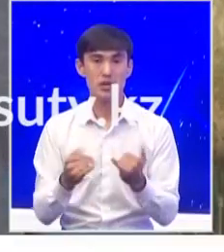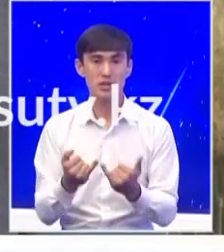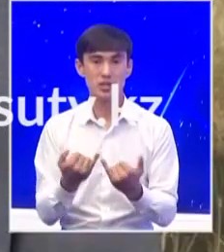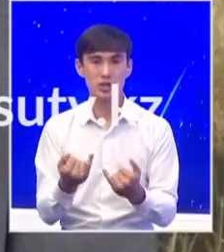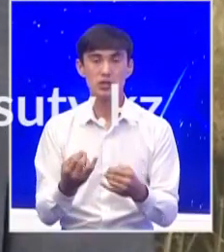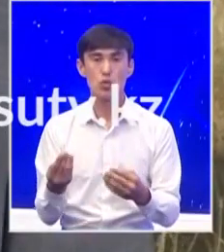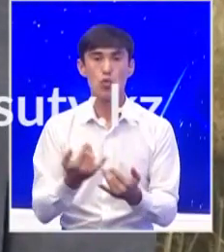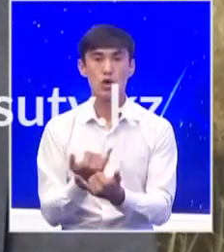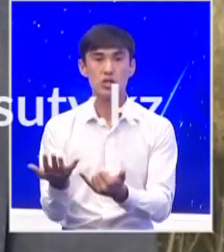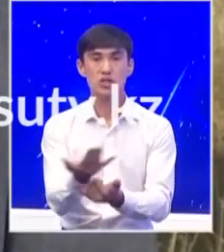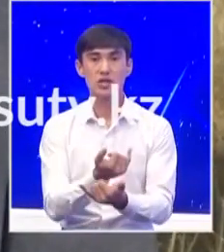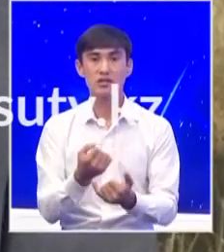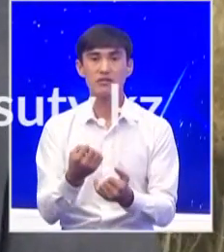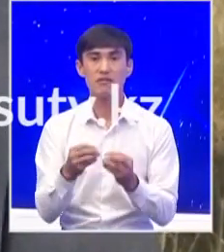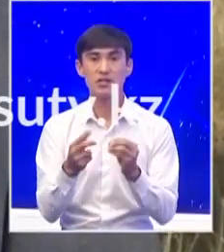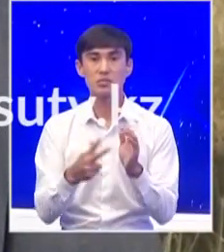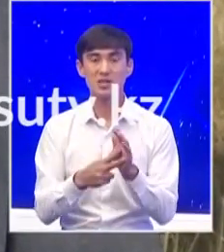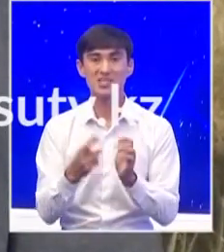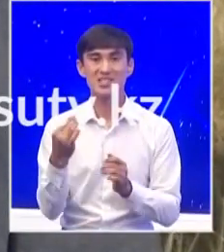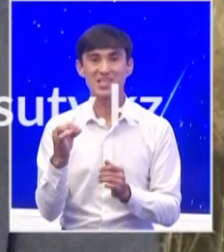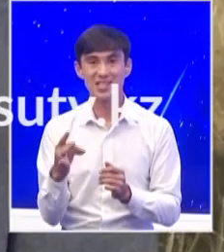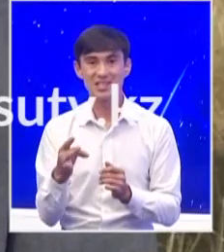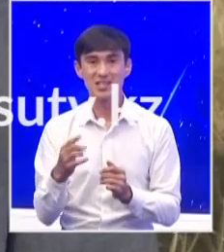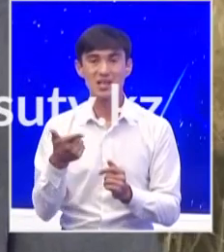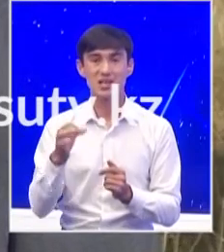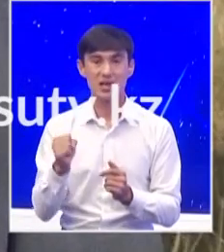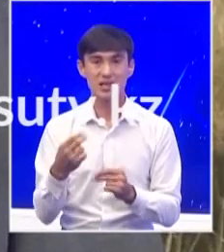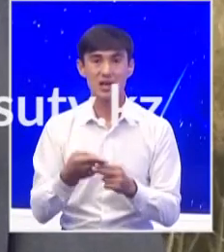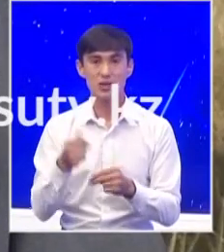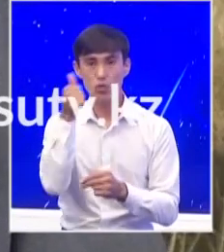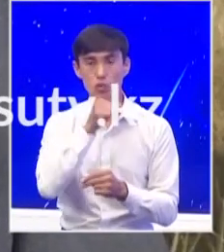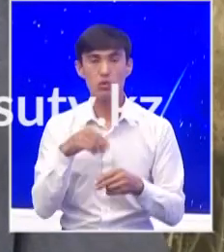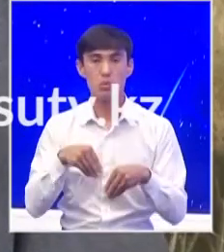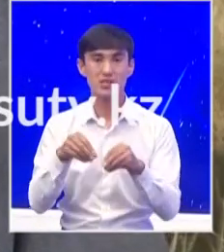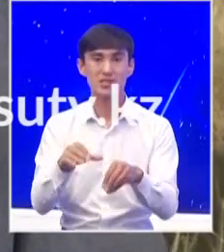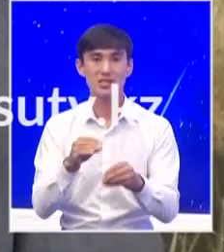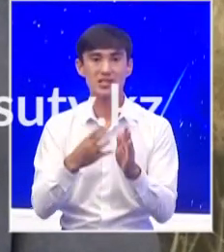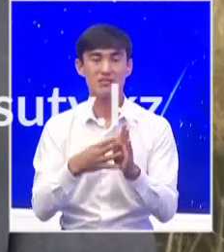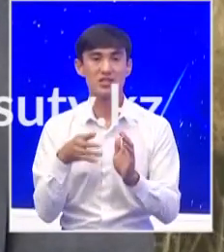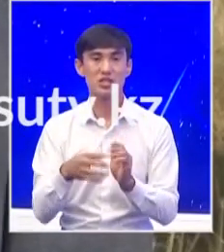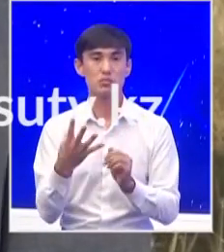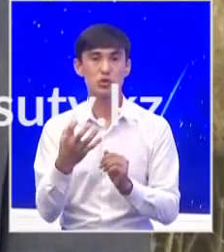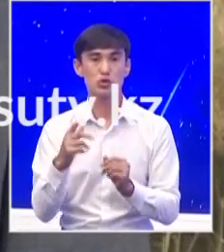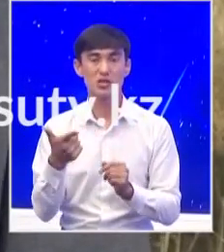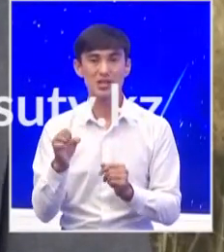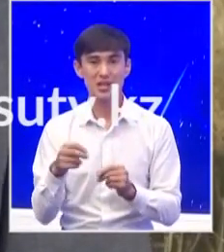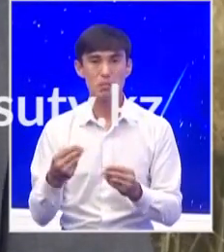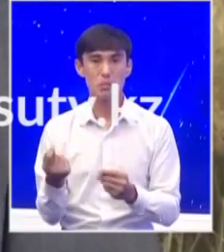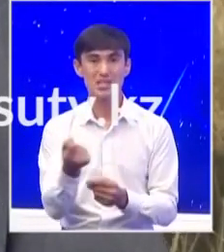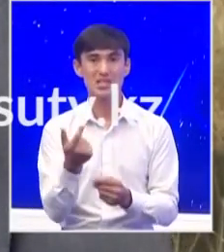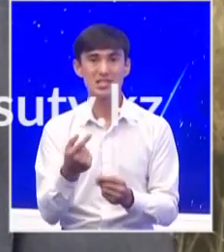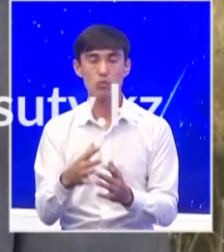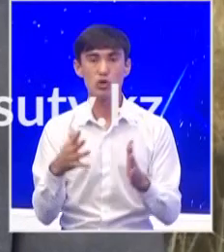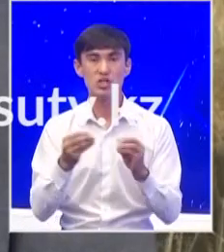составляет 18-19 центнеров с гектара. В целом по району на этот год было посеяно почти 9500 гектаров пшеницы, более 16